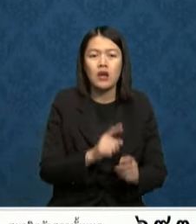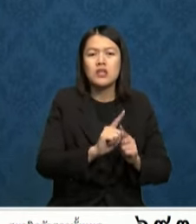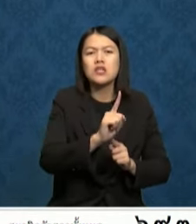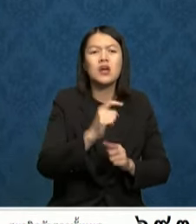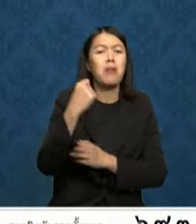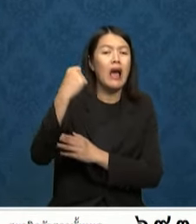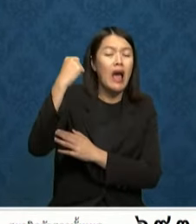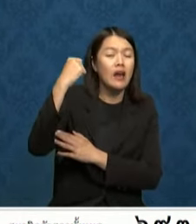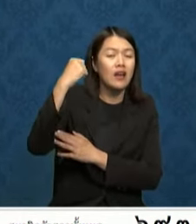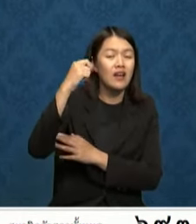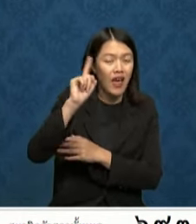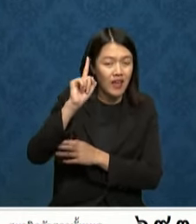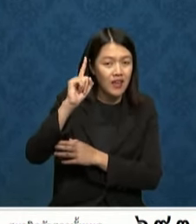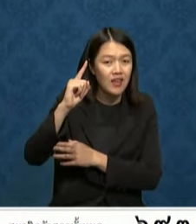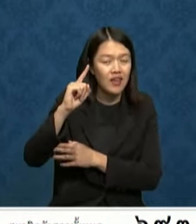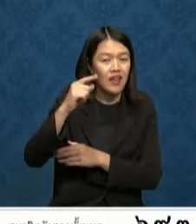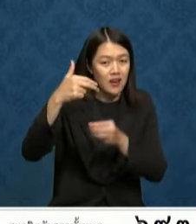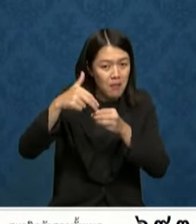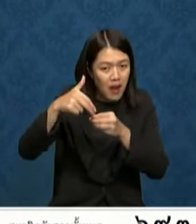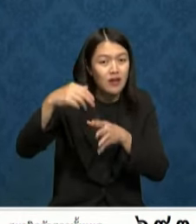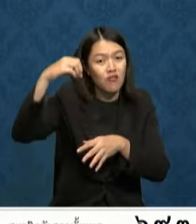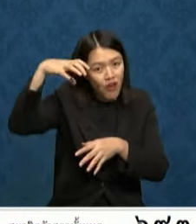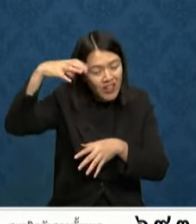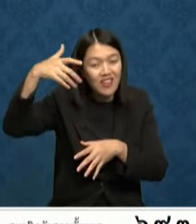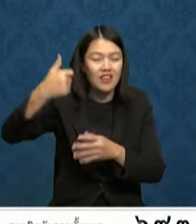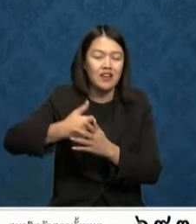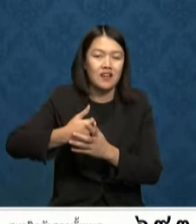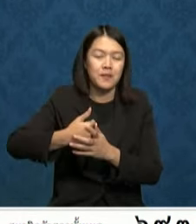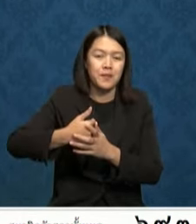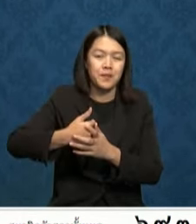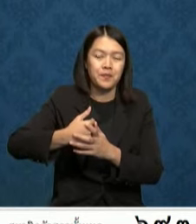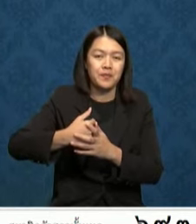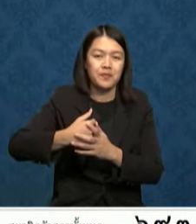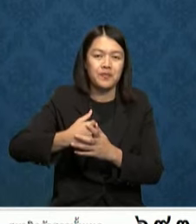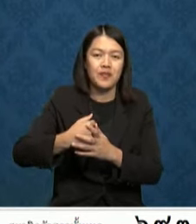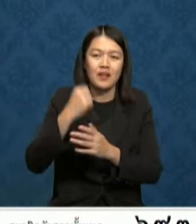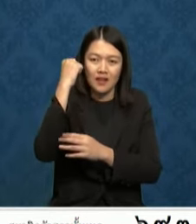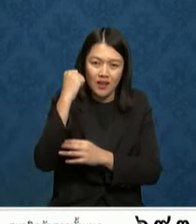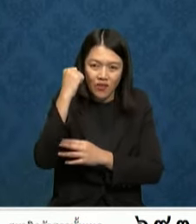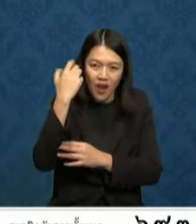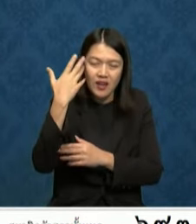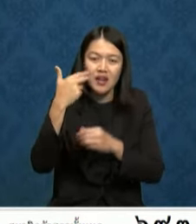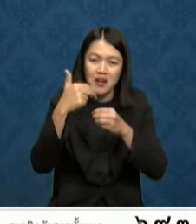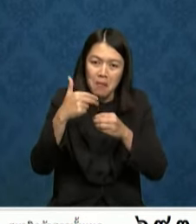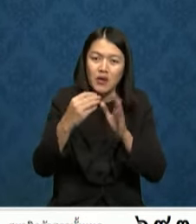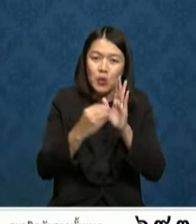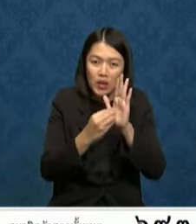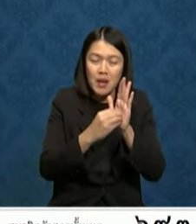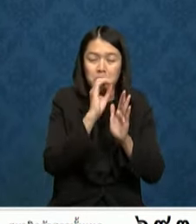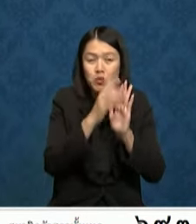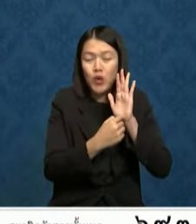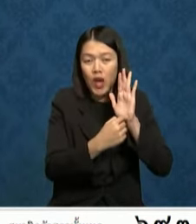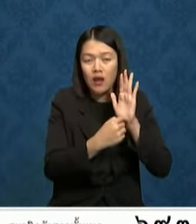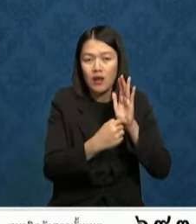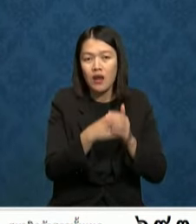พลังงานซึ่งนำไปซื้อ utilityหรือการใช้ไฟฟ้าตัวที่ 2คือการโดยสารประจำวันโดยเฉพาะของคนกรุงเทพฯผมอยากจะยกตัว